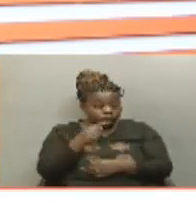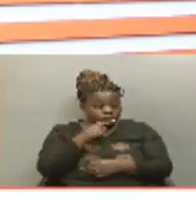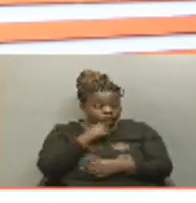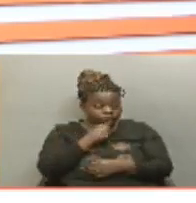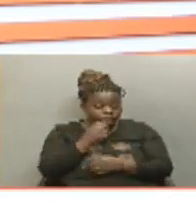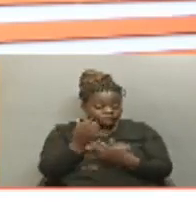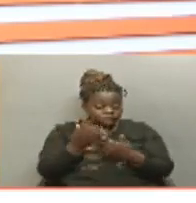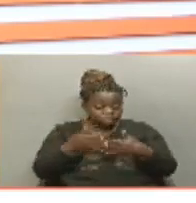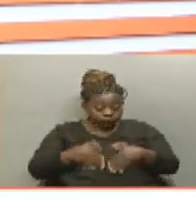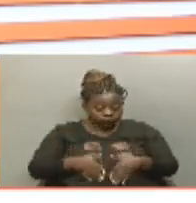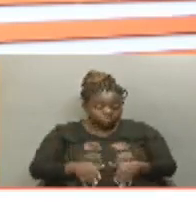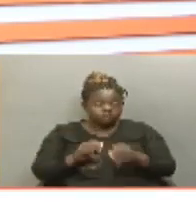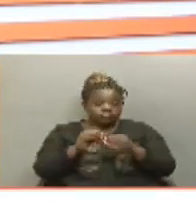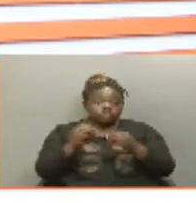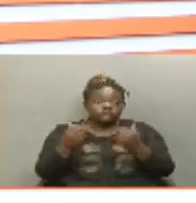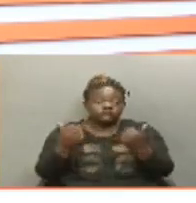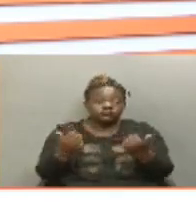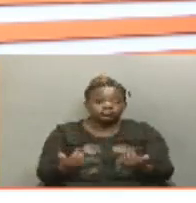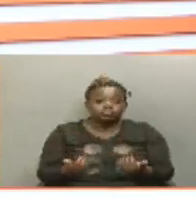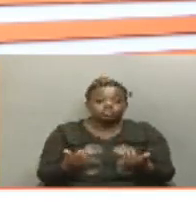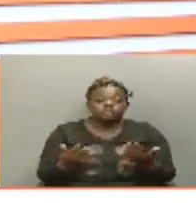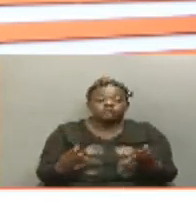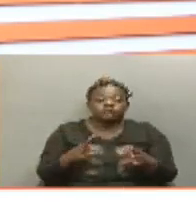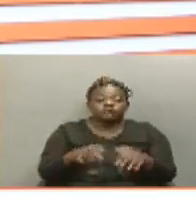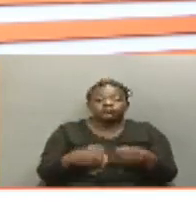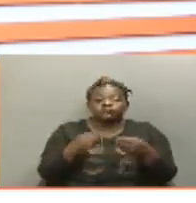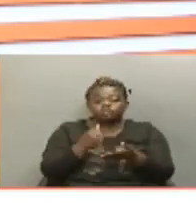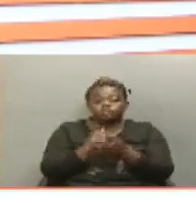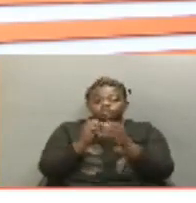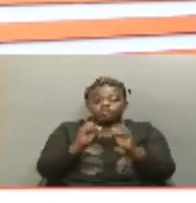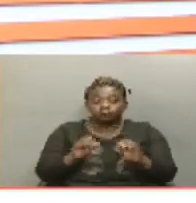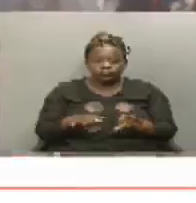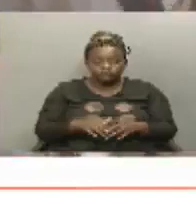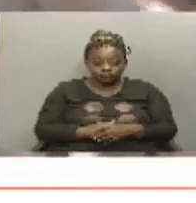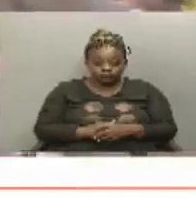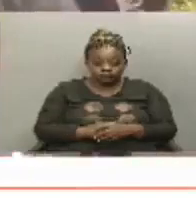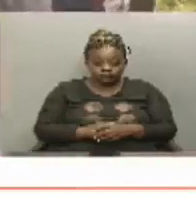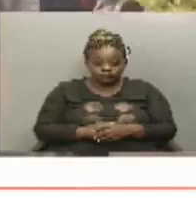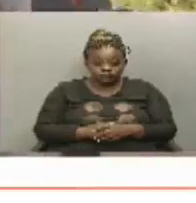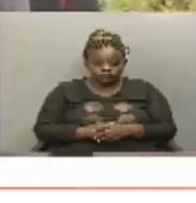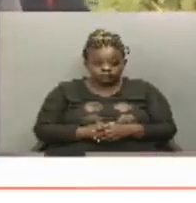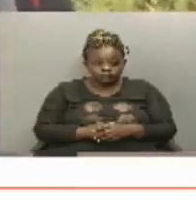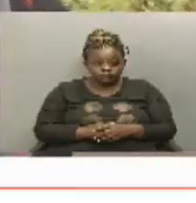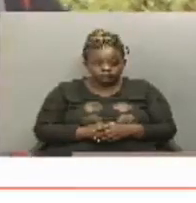eyamuzaalamu omwana nga mu kiseera kino tamuwa buyambi.